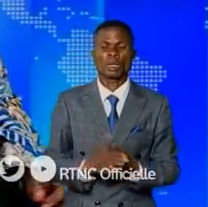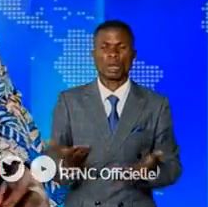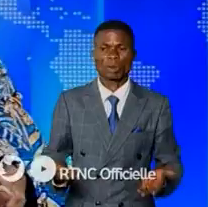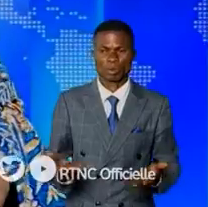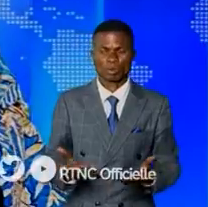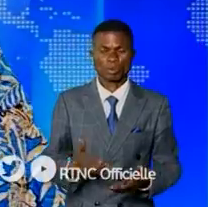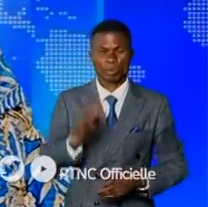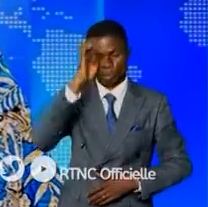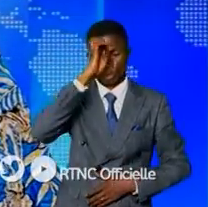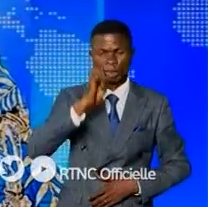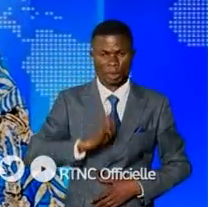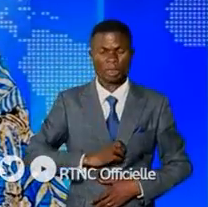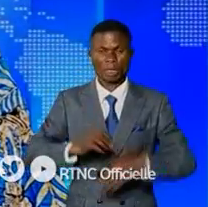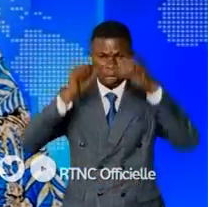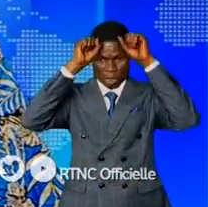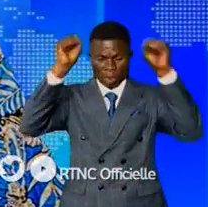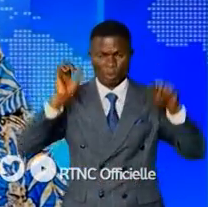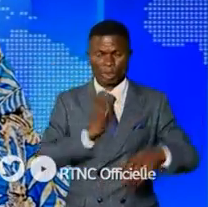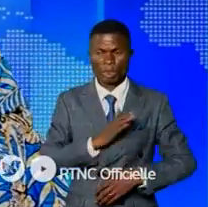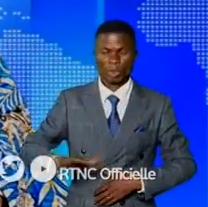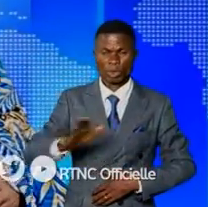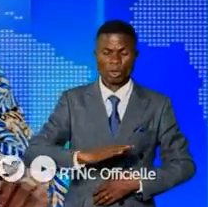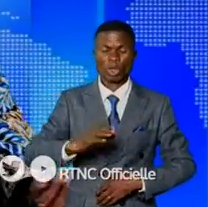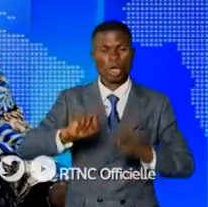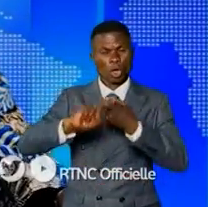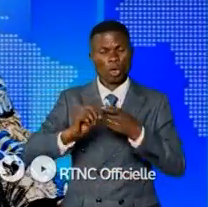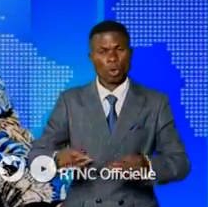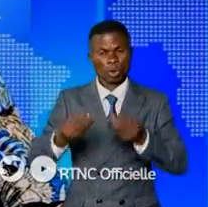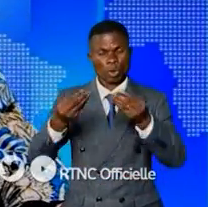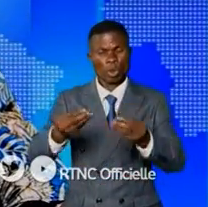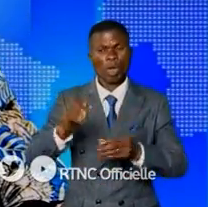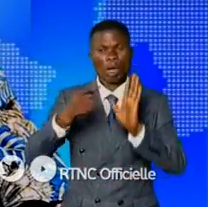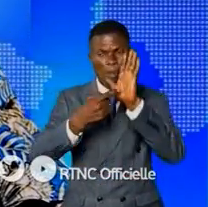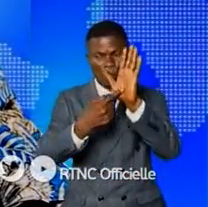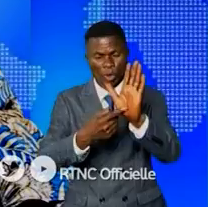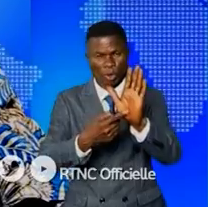panafricaine. Excellence, Monsieur le Président de la République, cette marque de confiance